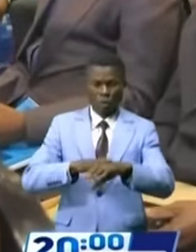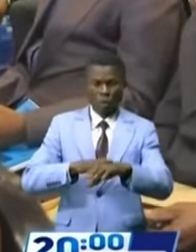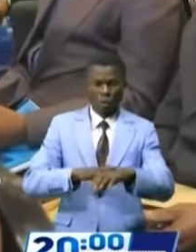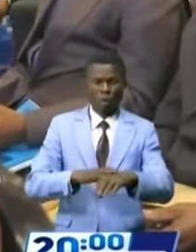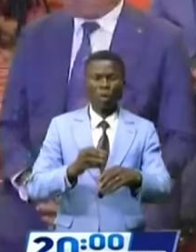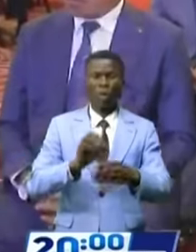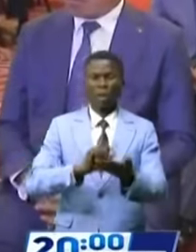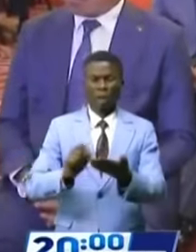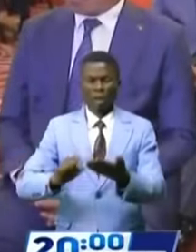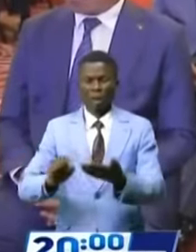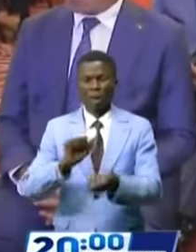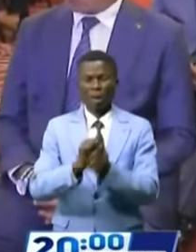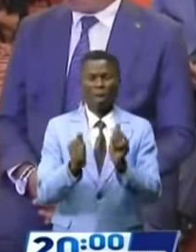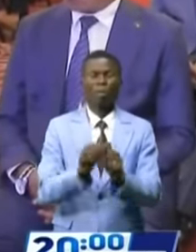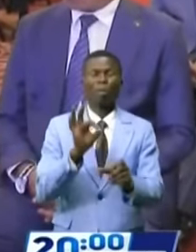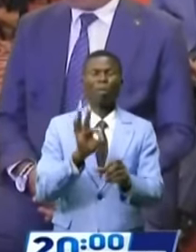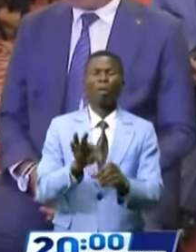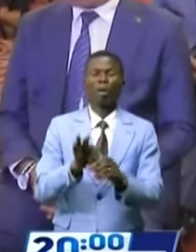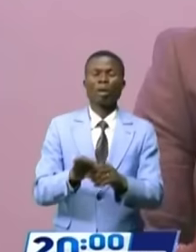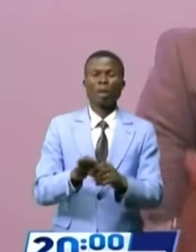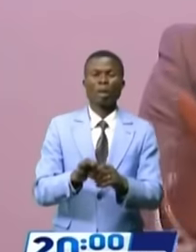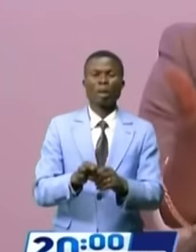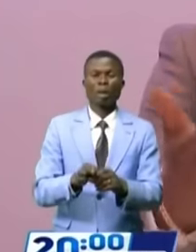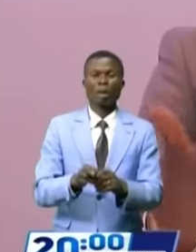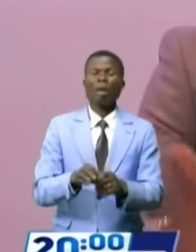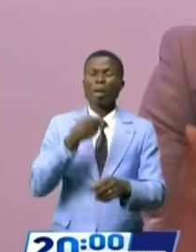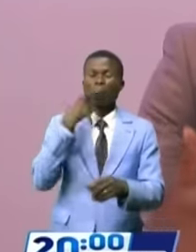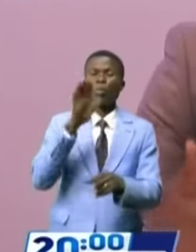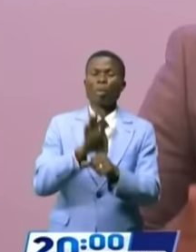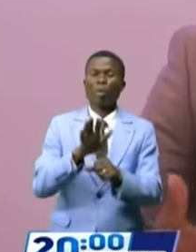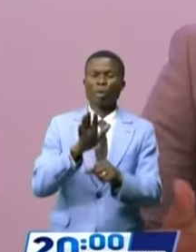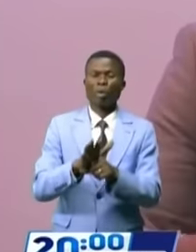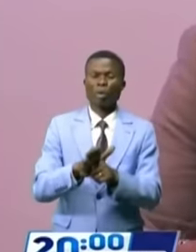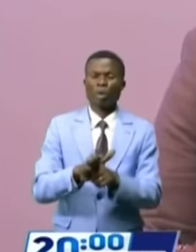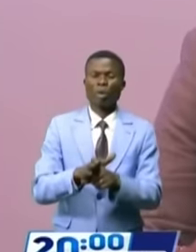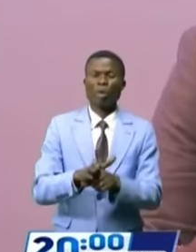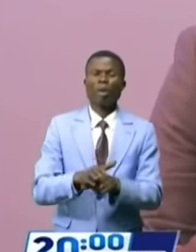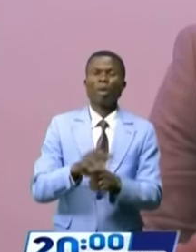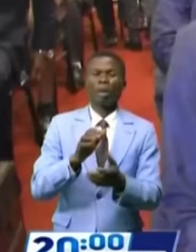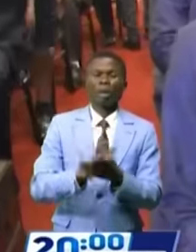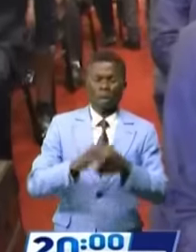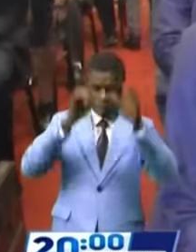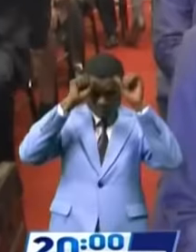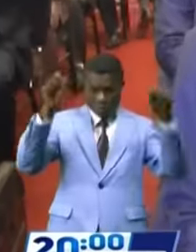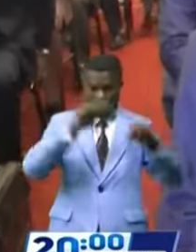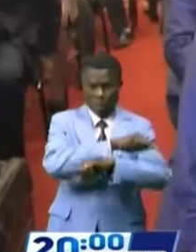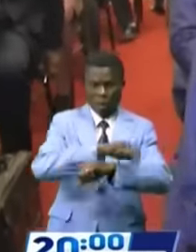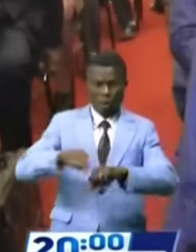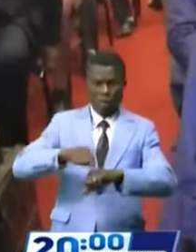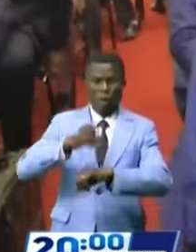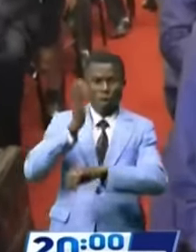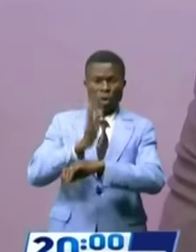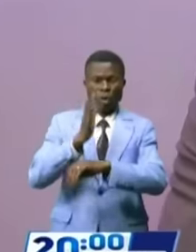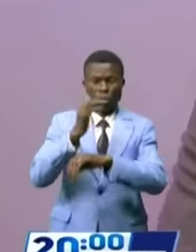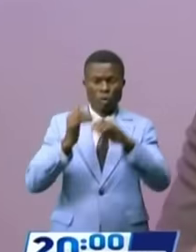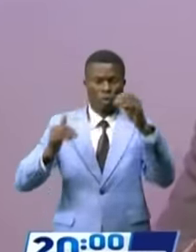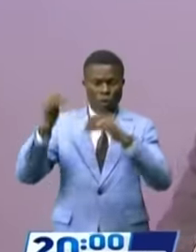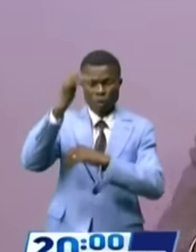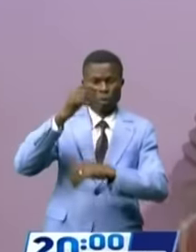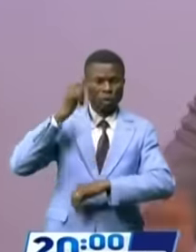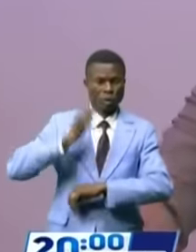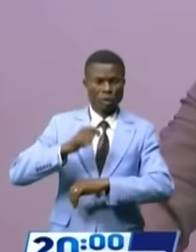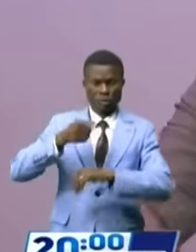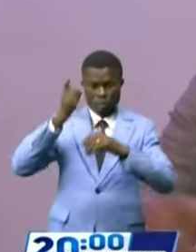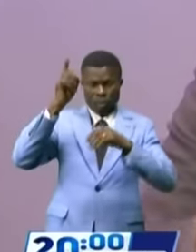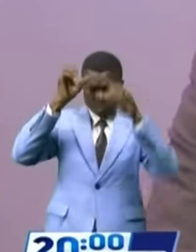greffiers dans le processus électoral, a tenu à insister Dieudonné Kamouleta, président du Conseil supérieur de la magistrature. Le premier